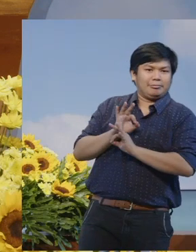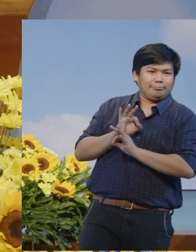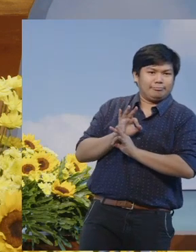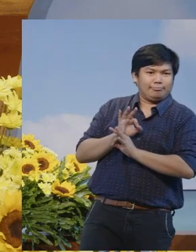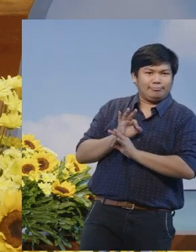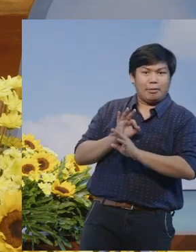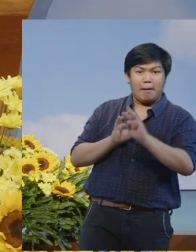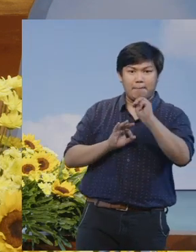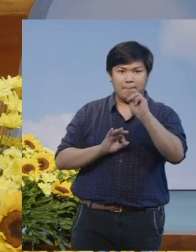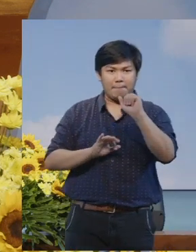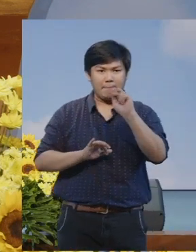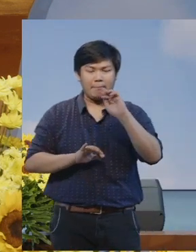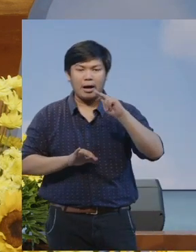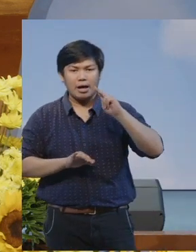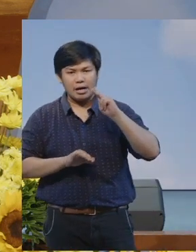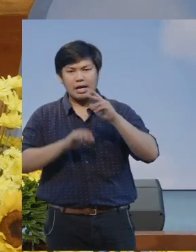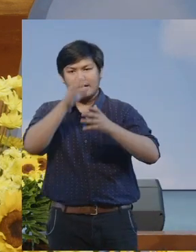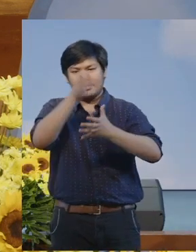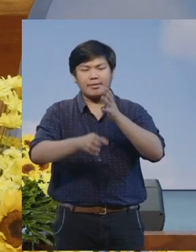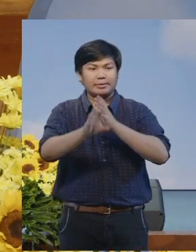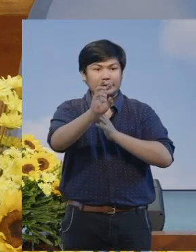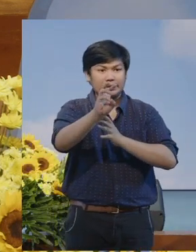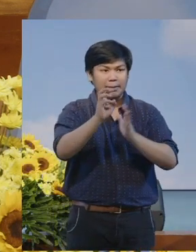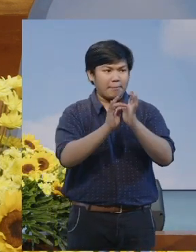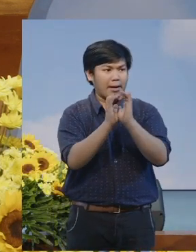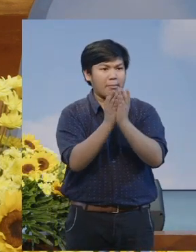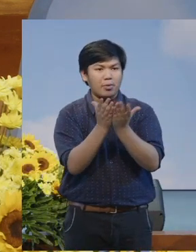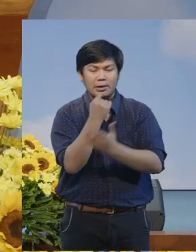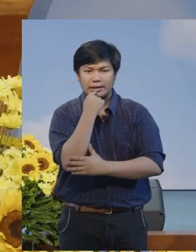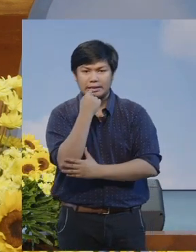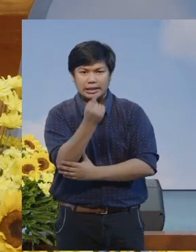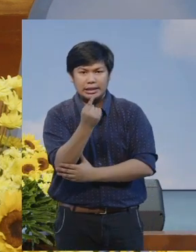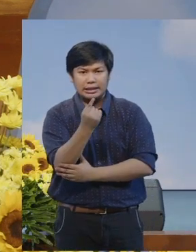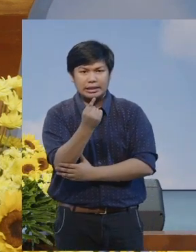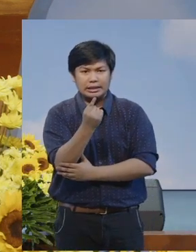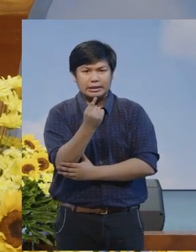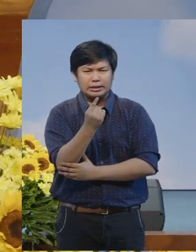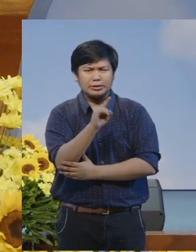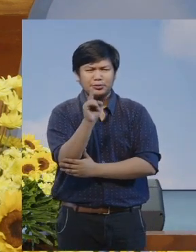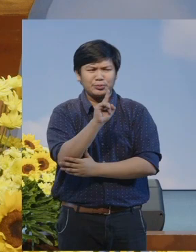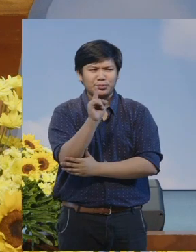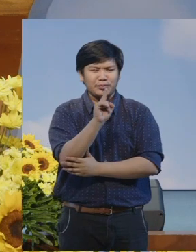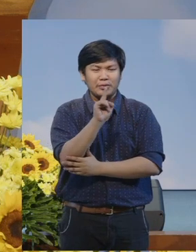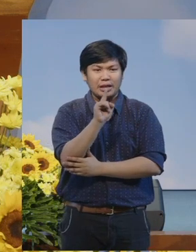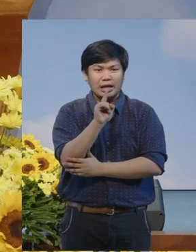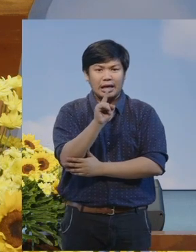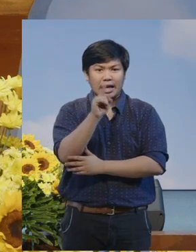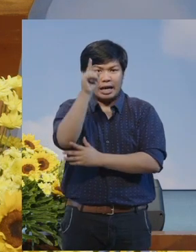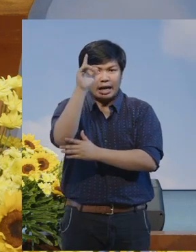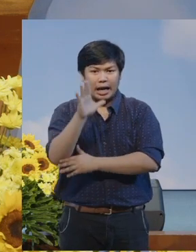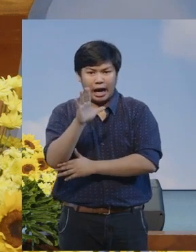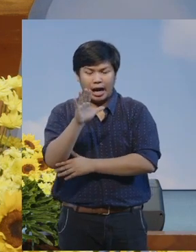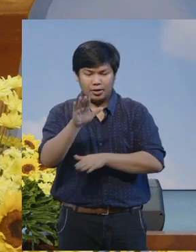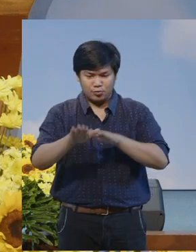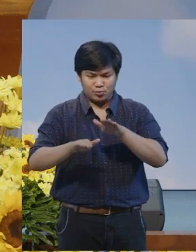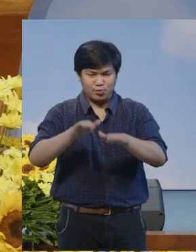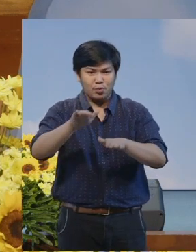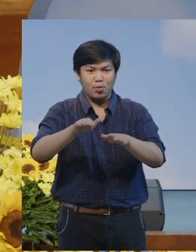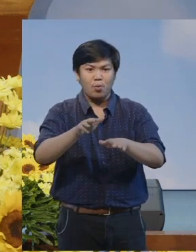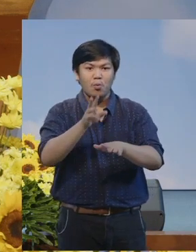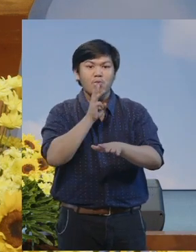6, verses 49 to 50, ang ating pong Panginoon ay naglalakad sa